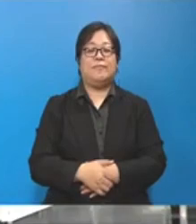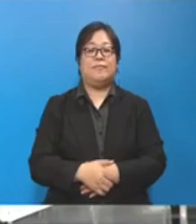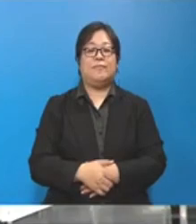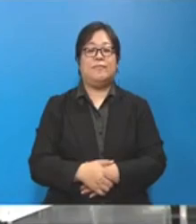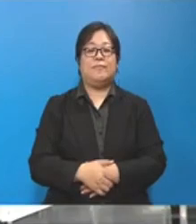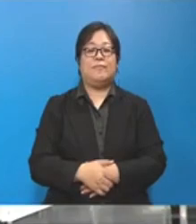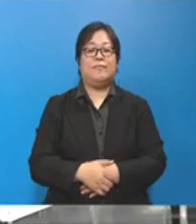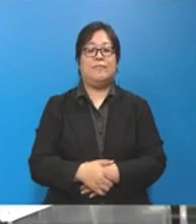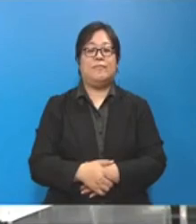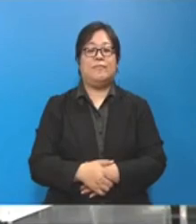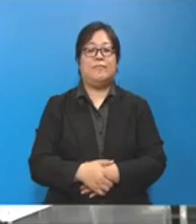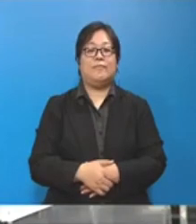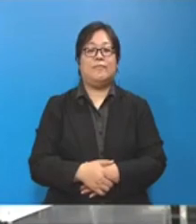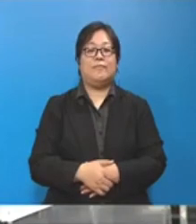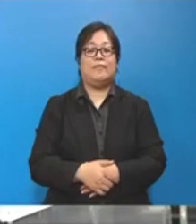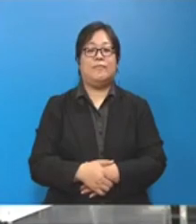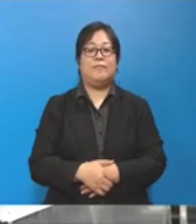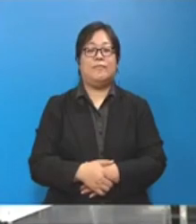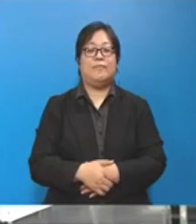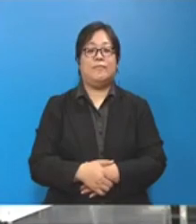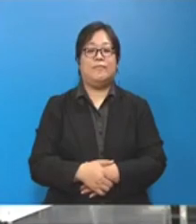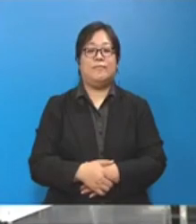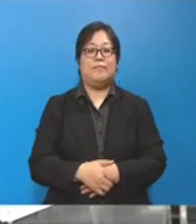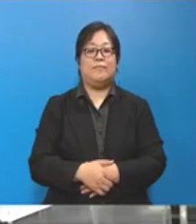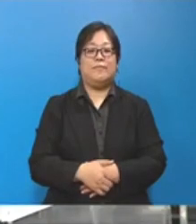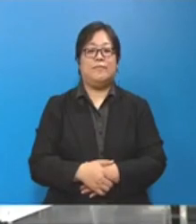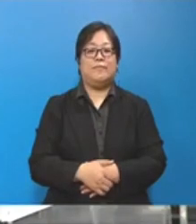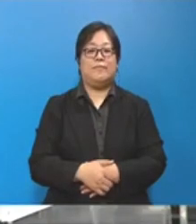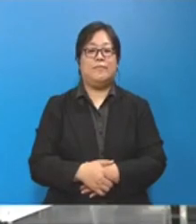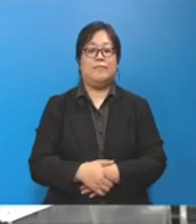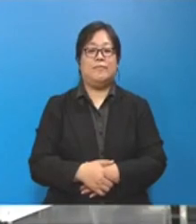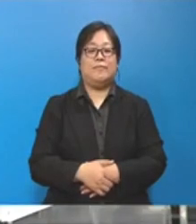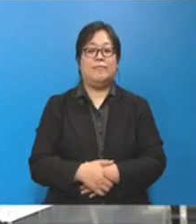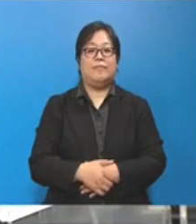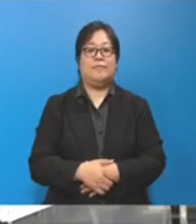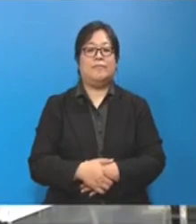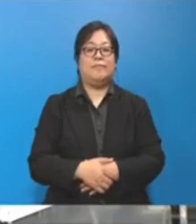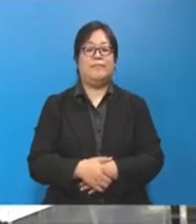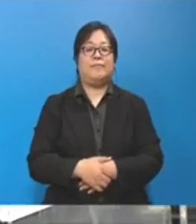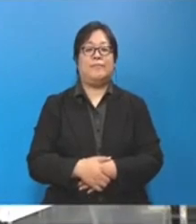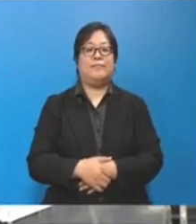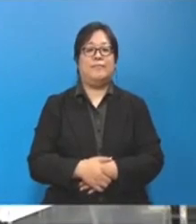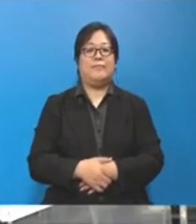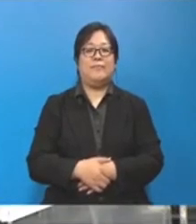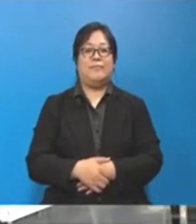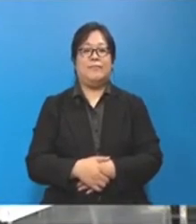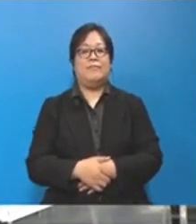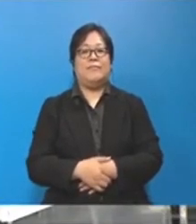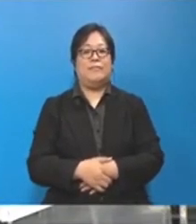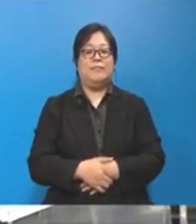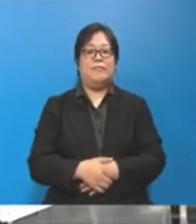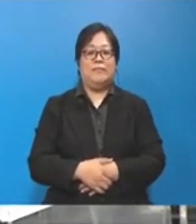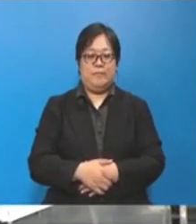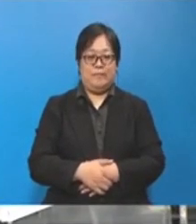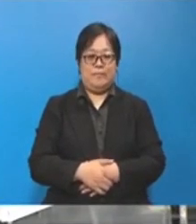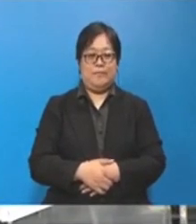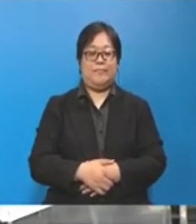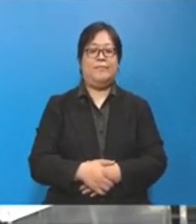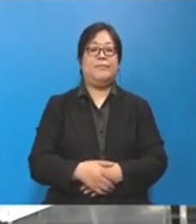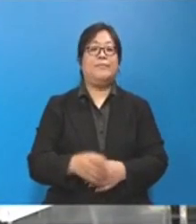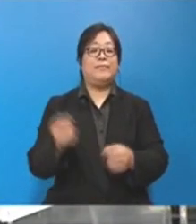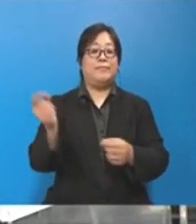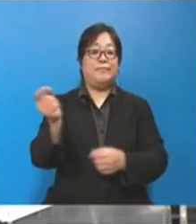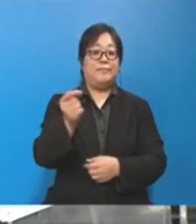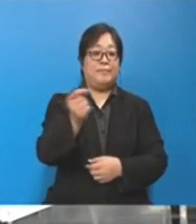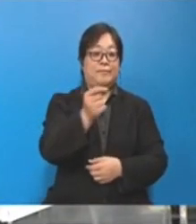sama besar kebenciannya disisi Allah sekiranya kamu memperkatakan sesuatu yang kamu tidak melakukannya Innallaha